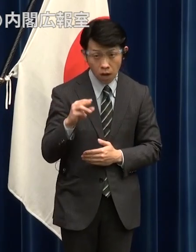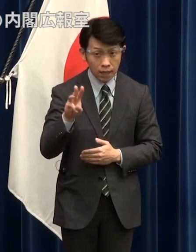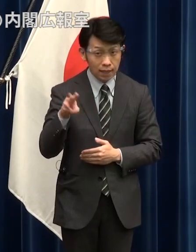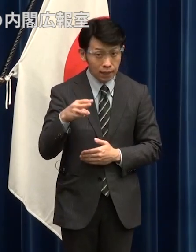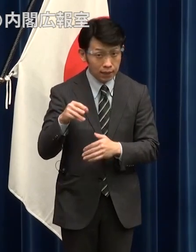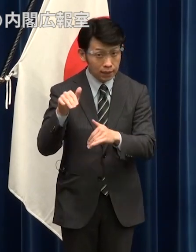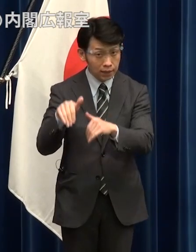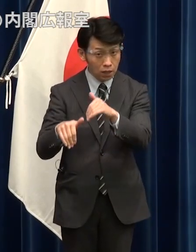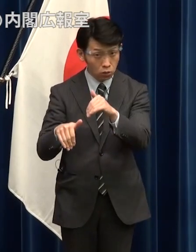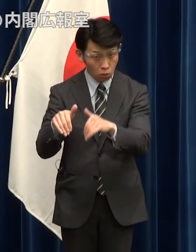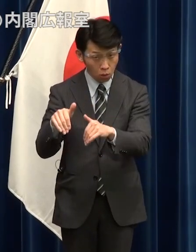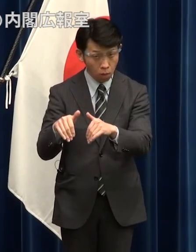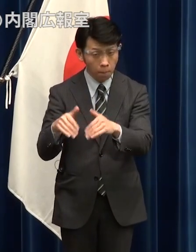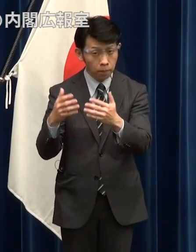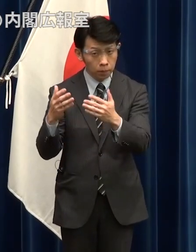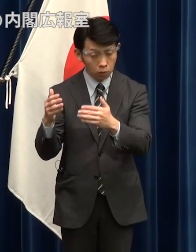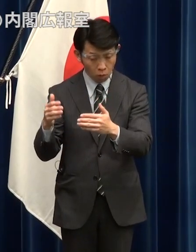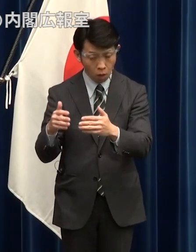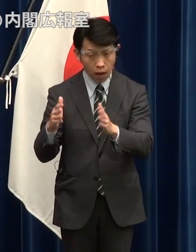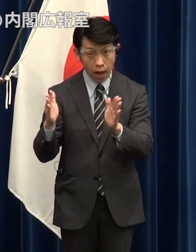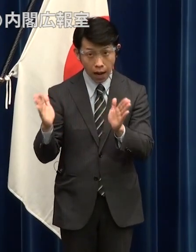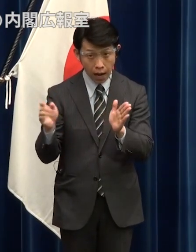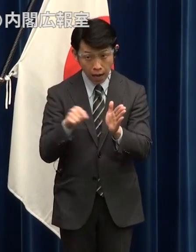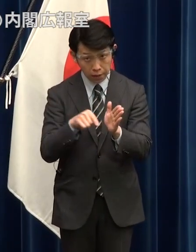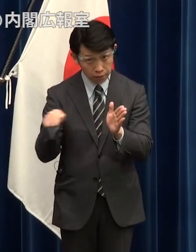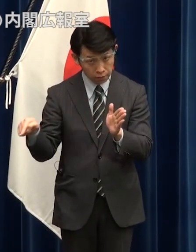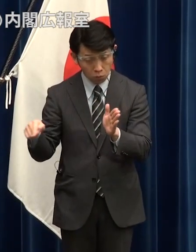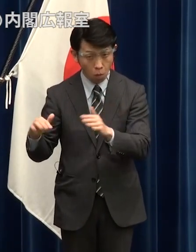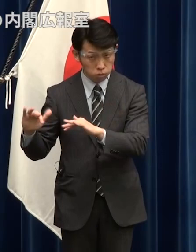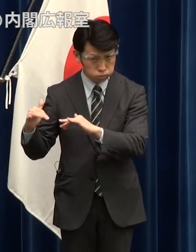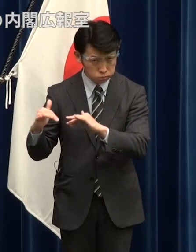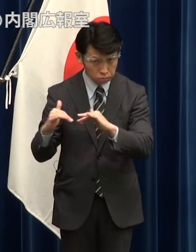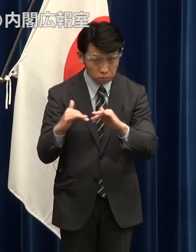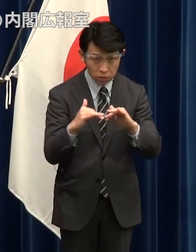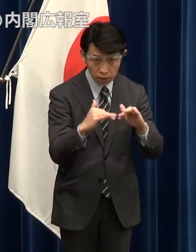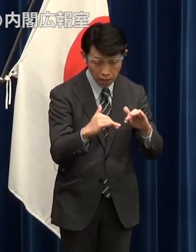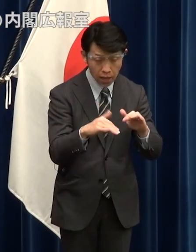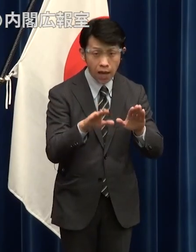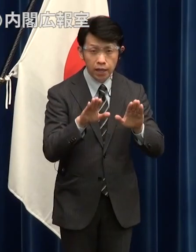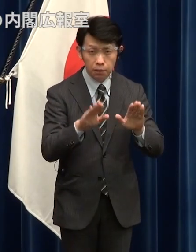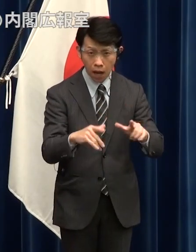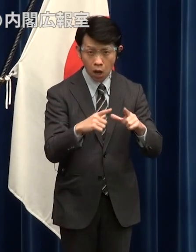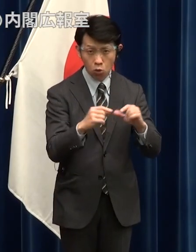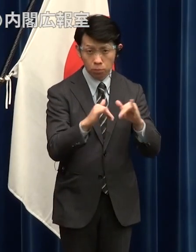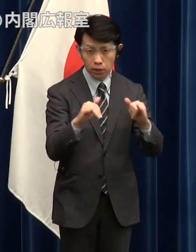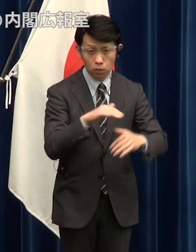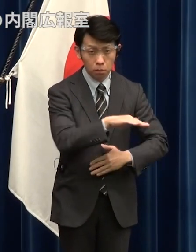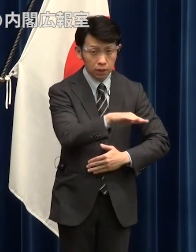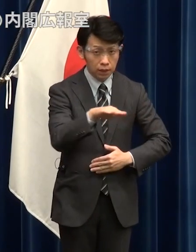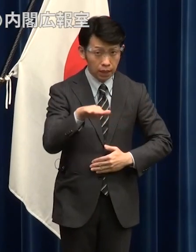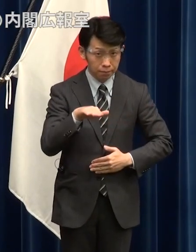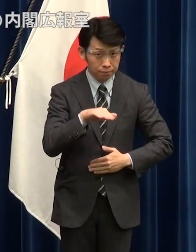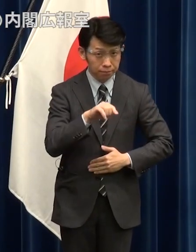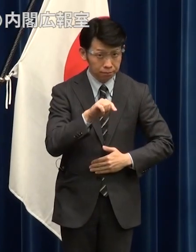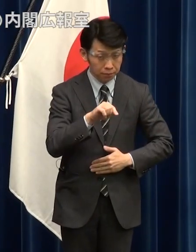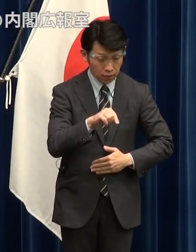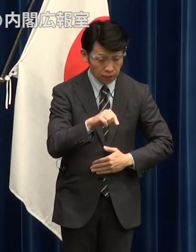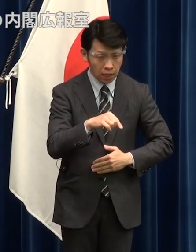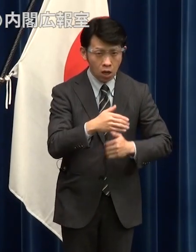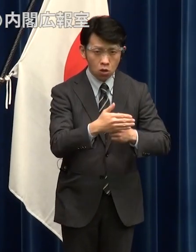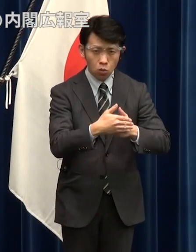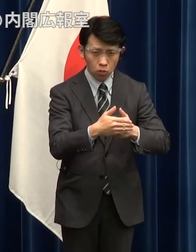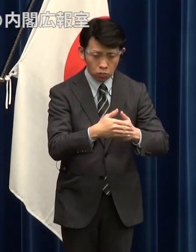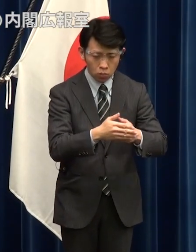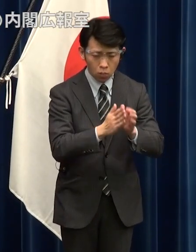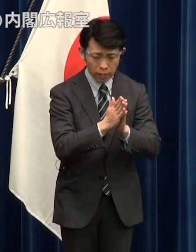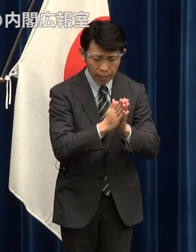の時期を乗り越えてこういった議論が詰まってきて、今国民の皆さんに、このご協力を